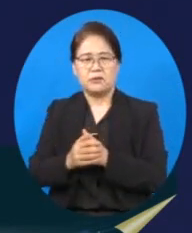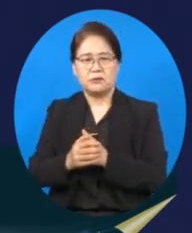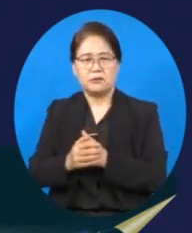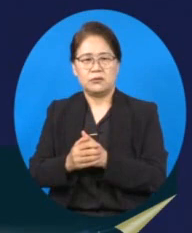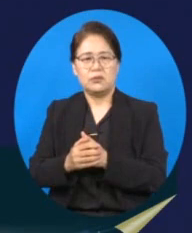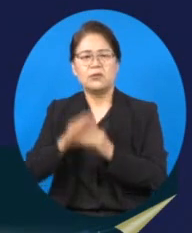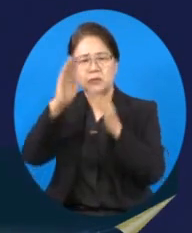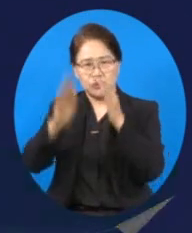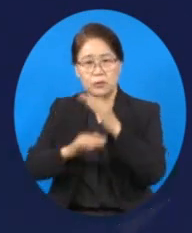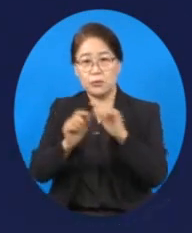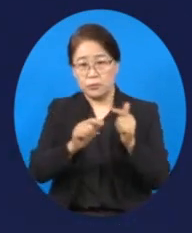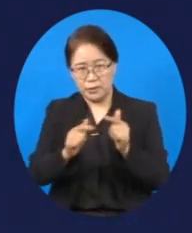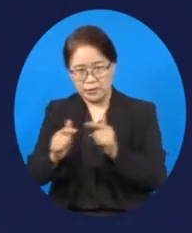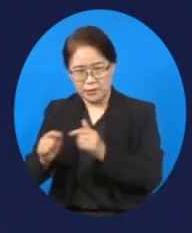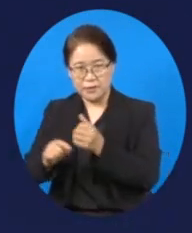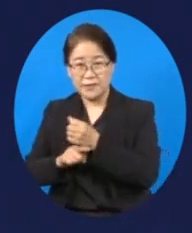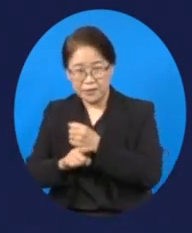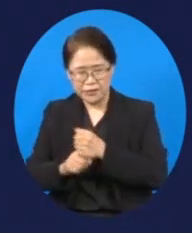말입니다